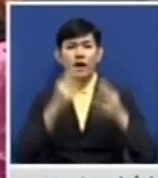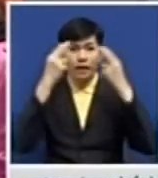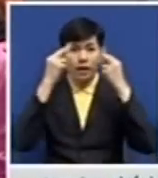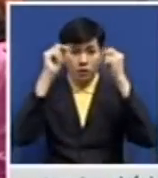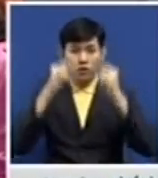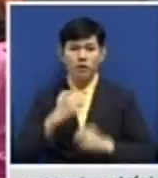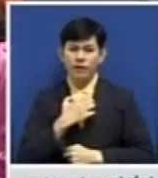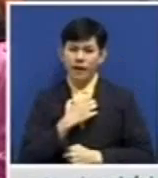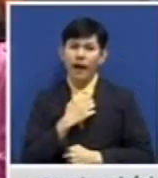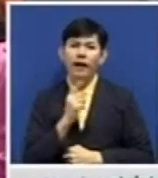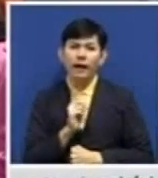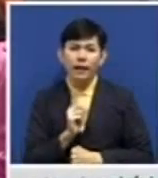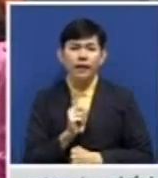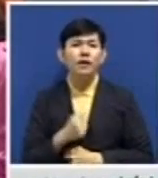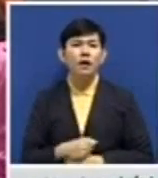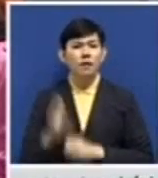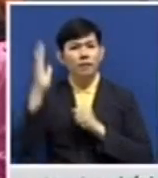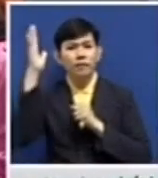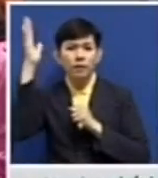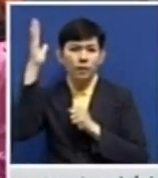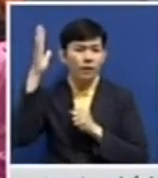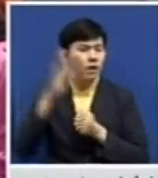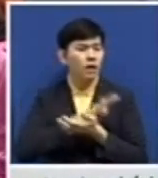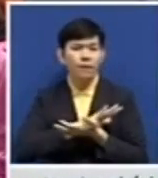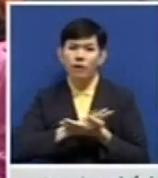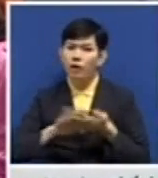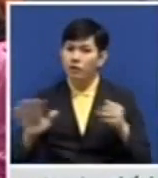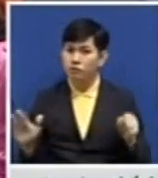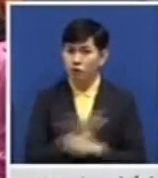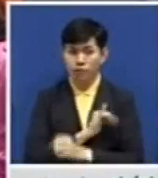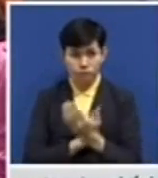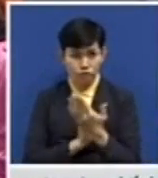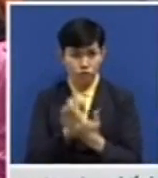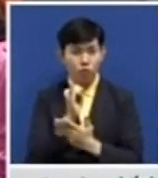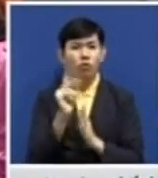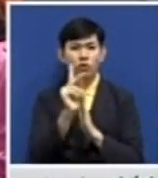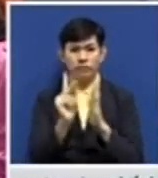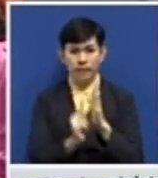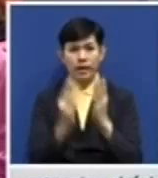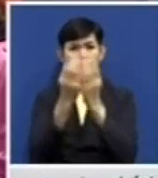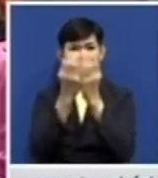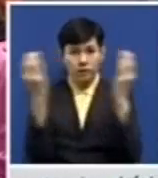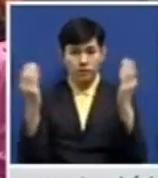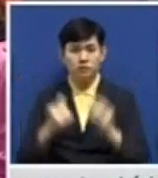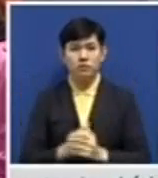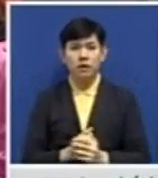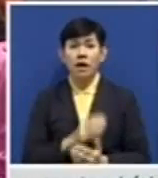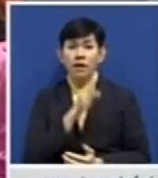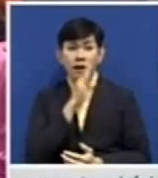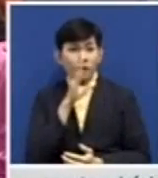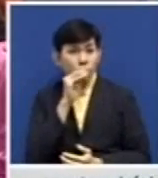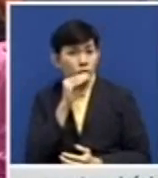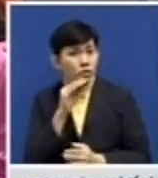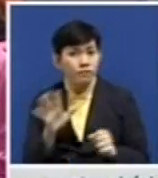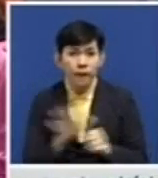ฐมนตรีผมอยากให้การแถลงนโยบายนี้เสร็จสมบูรณ์และถูกต้องตามกฎหมายรัฐธรรมนูญนะเพราะถ้าท่านไม่กล่าวตร